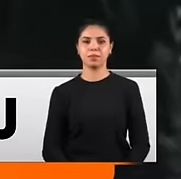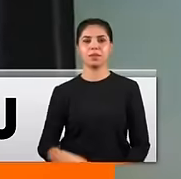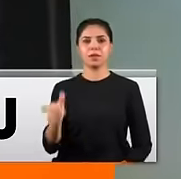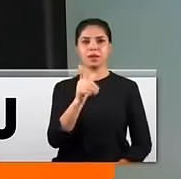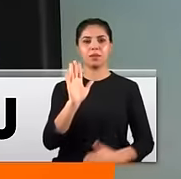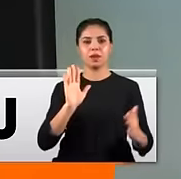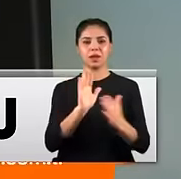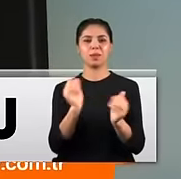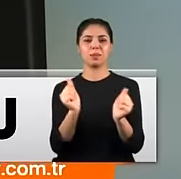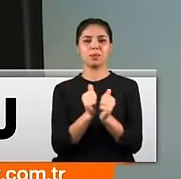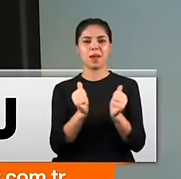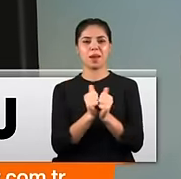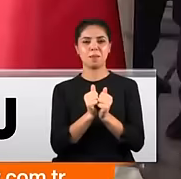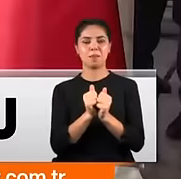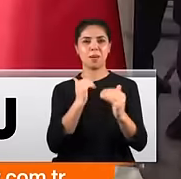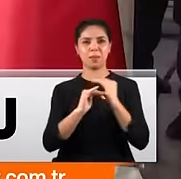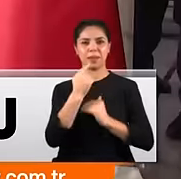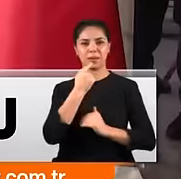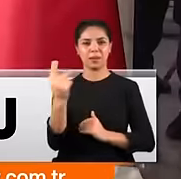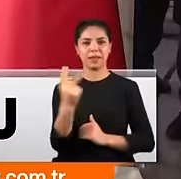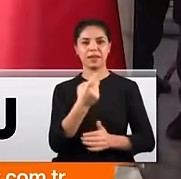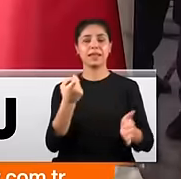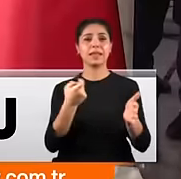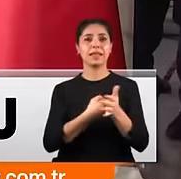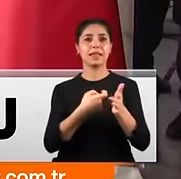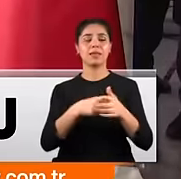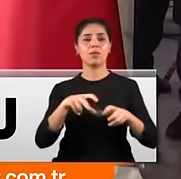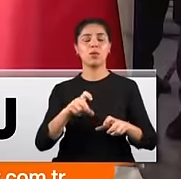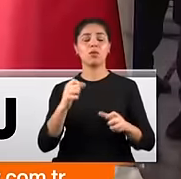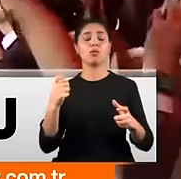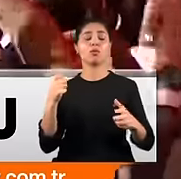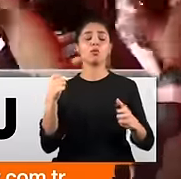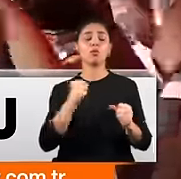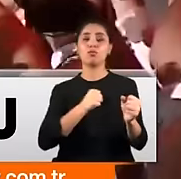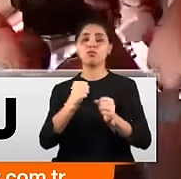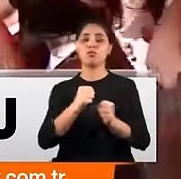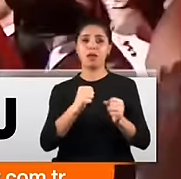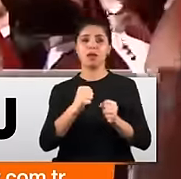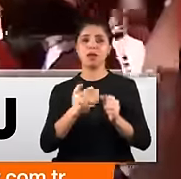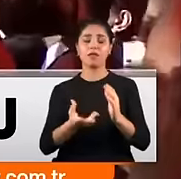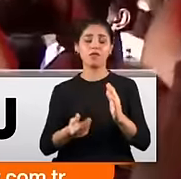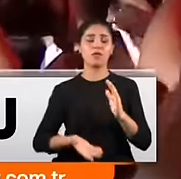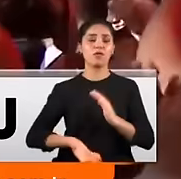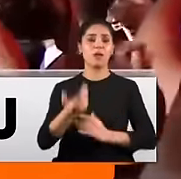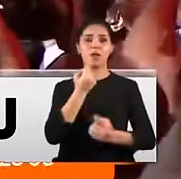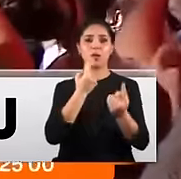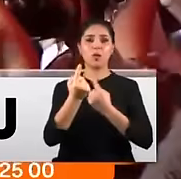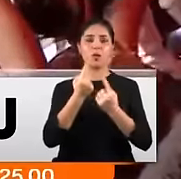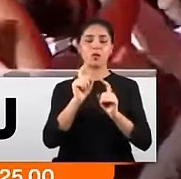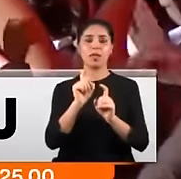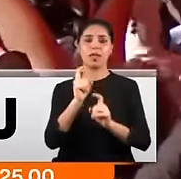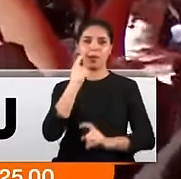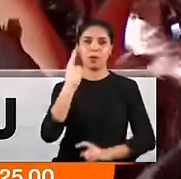önünde birlik beraberlik mesajları veren iki isim arasındaki koltuk savaşı, kulislerde de en çok konuşulan başlıklar arasında yerini